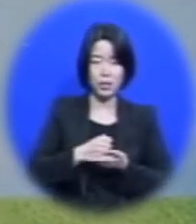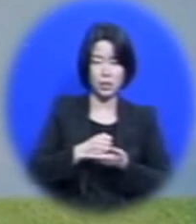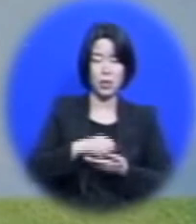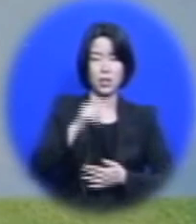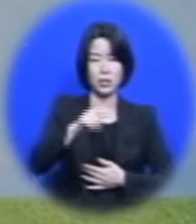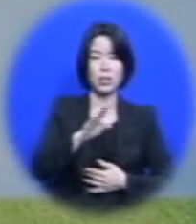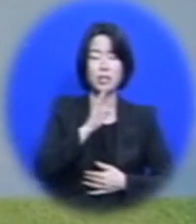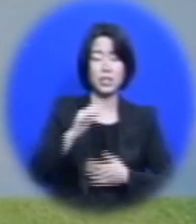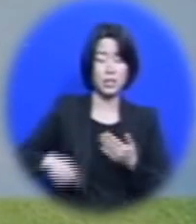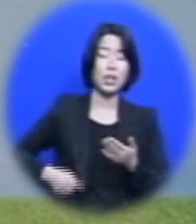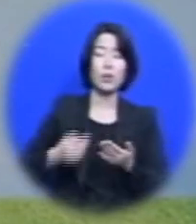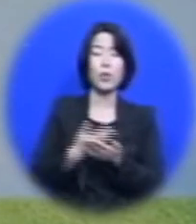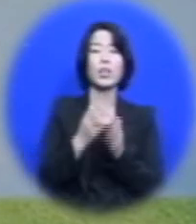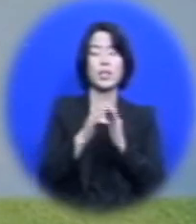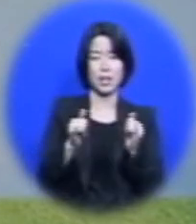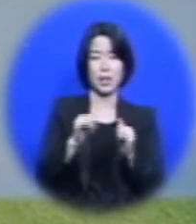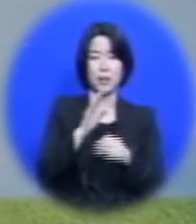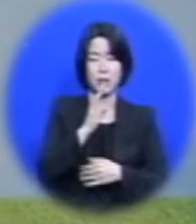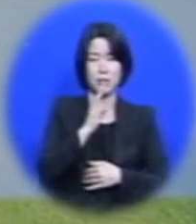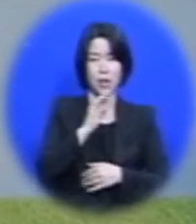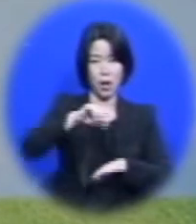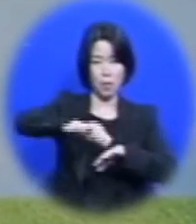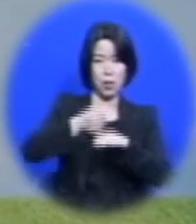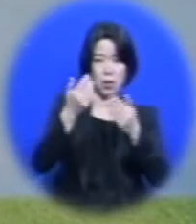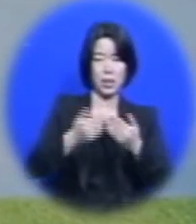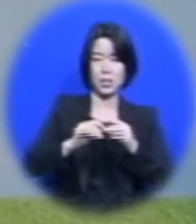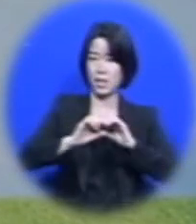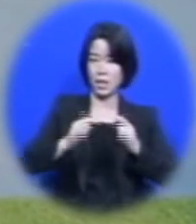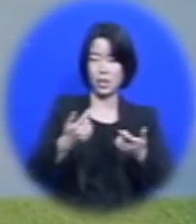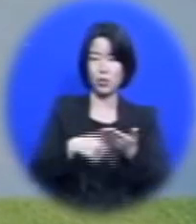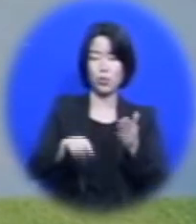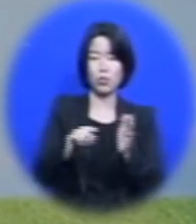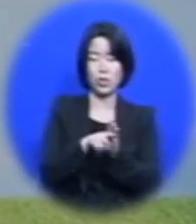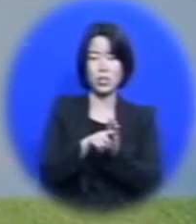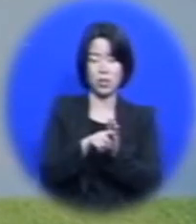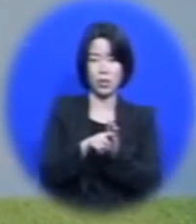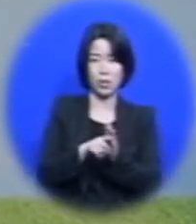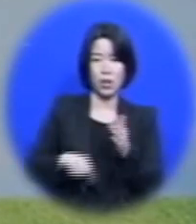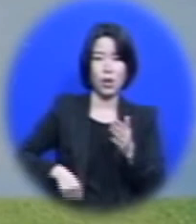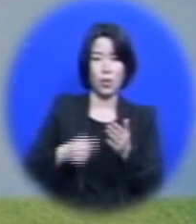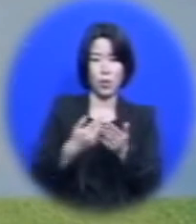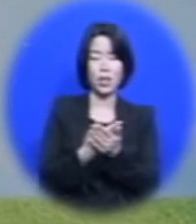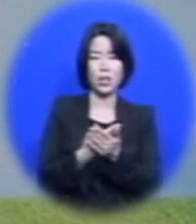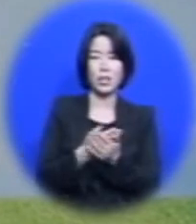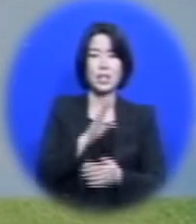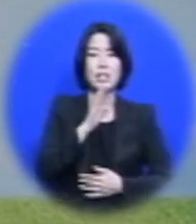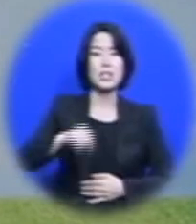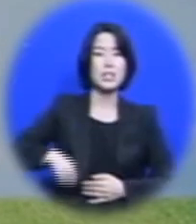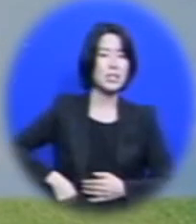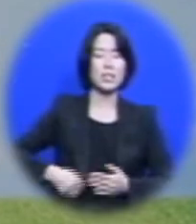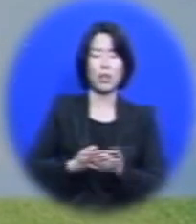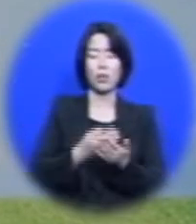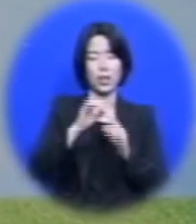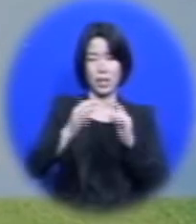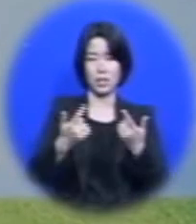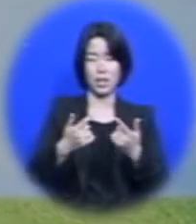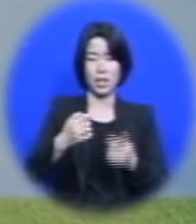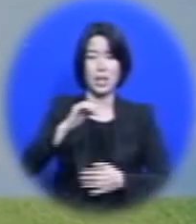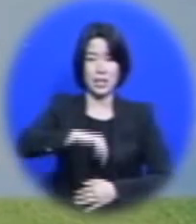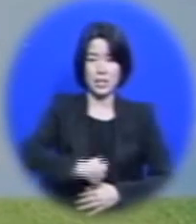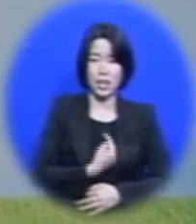진짜 회개한 자입니다. 벌받지 않으려고 회개하는 것은 아직 진정한 회개가 아닙니다. 자기보다 더